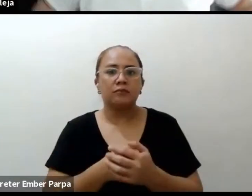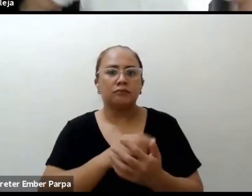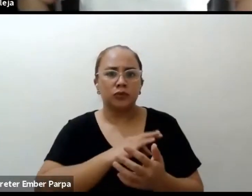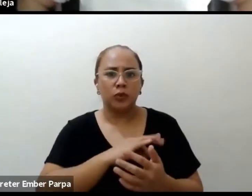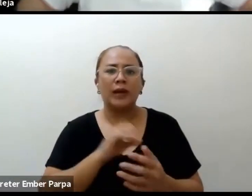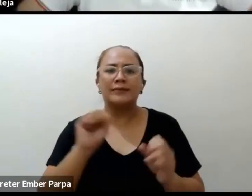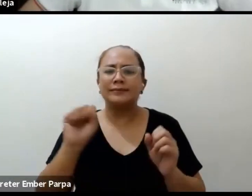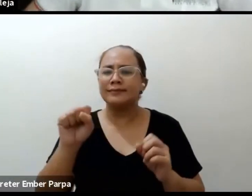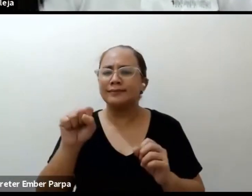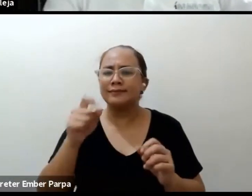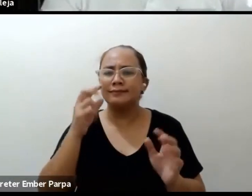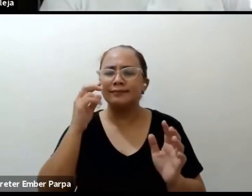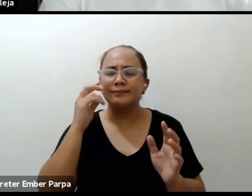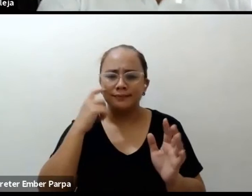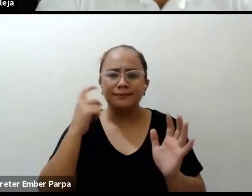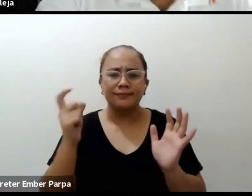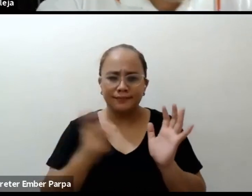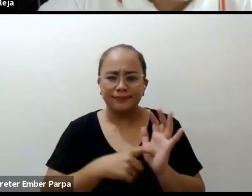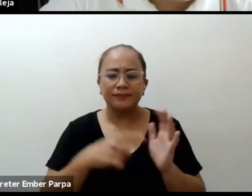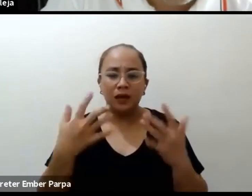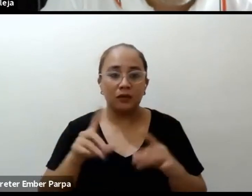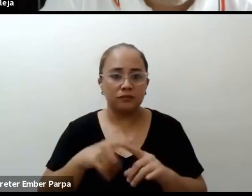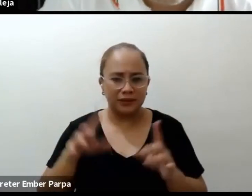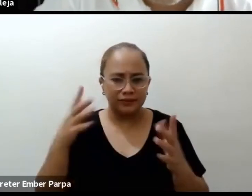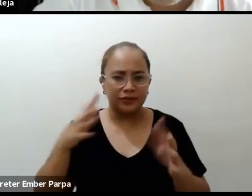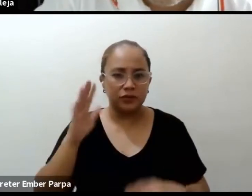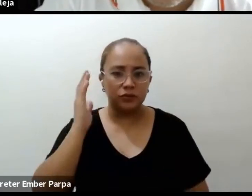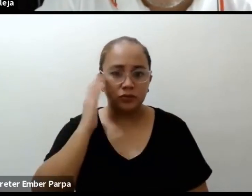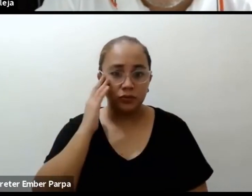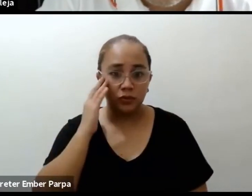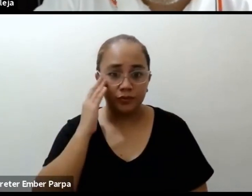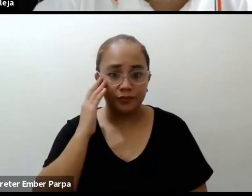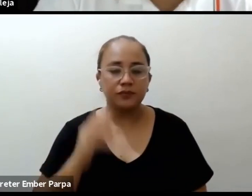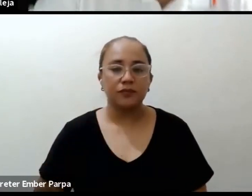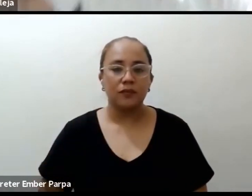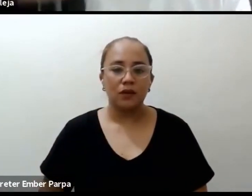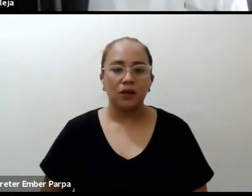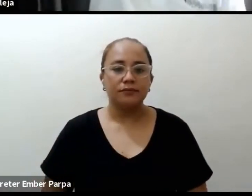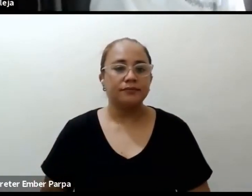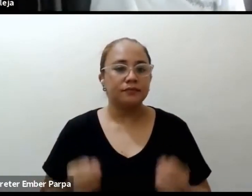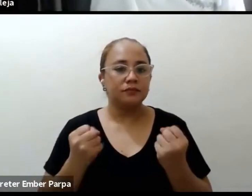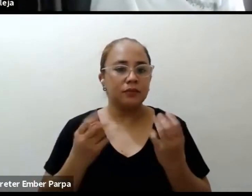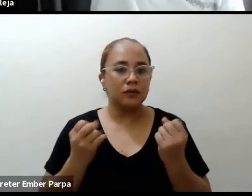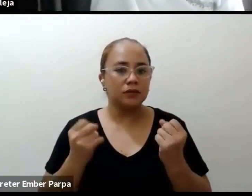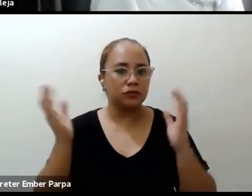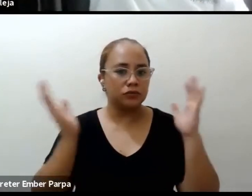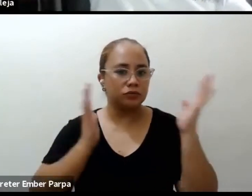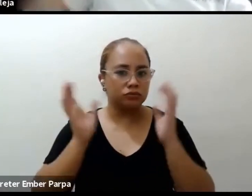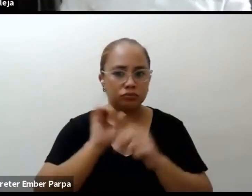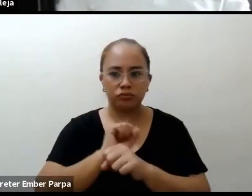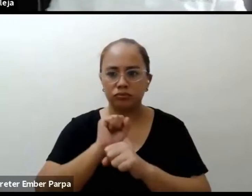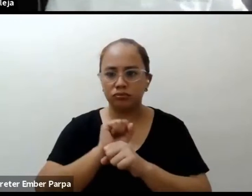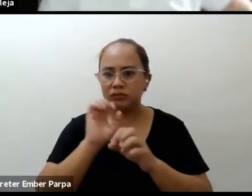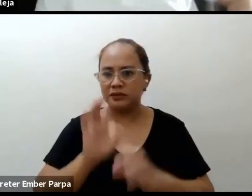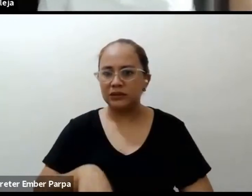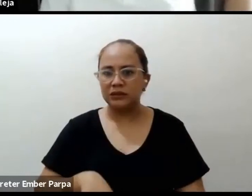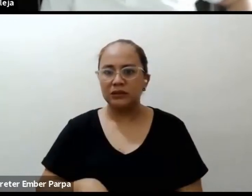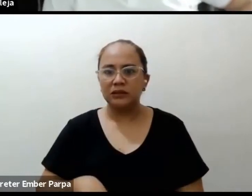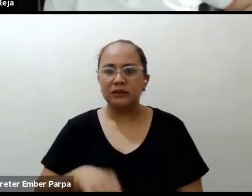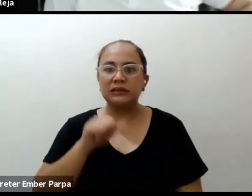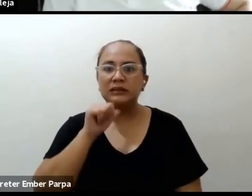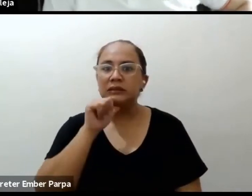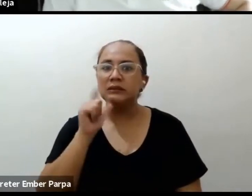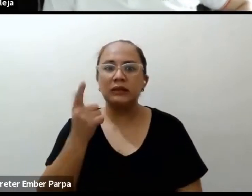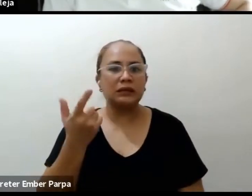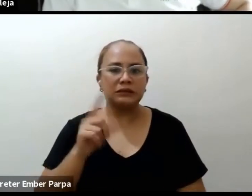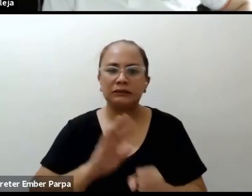recognize that. But we also know that that many frontline workers are just not justly compensated